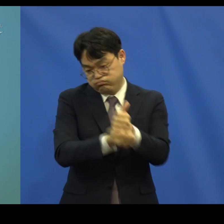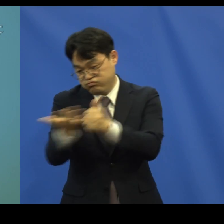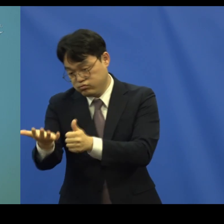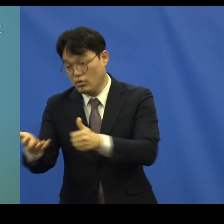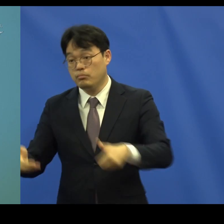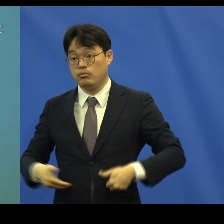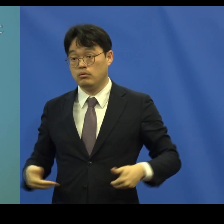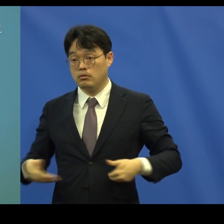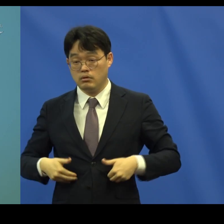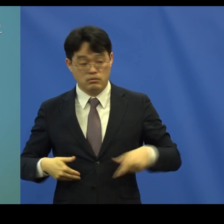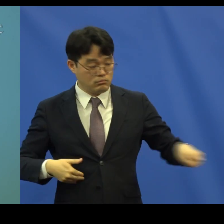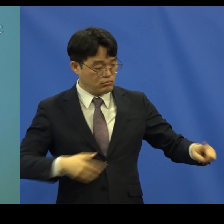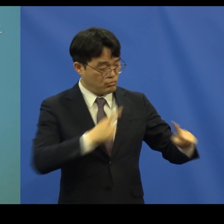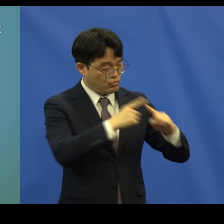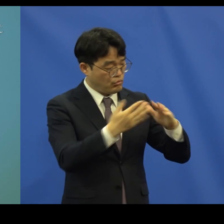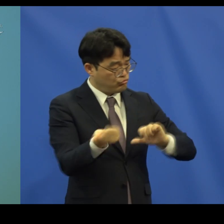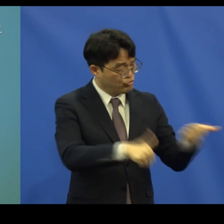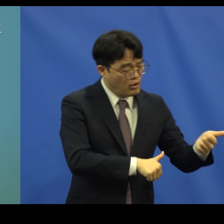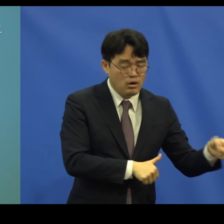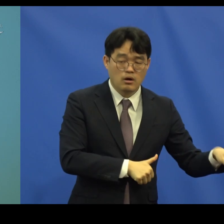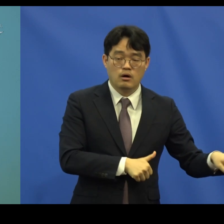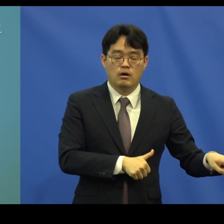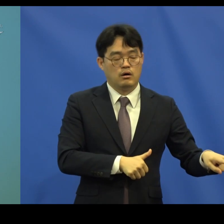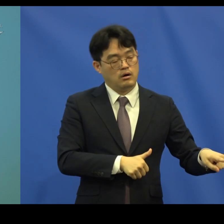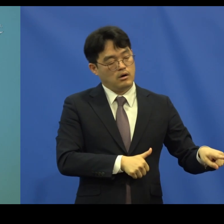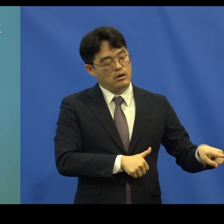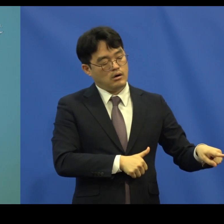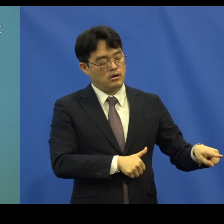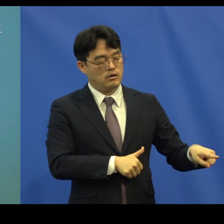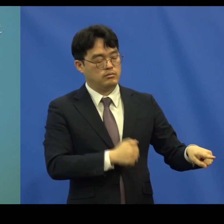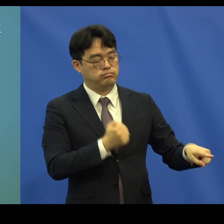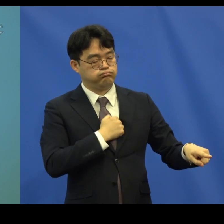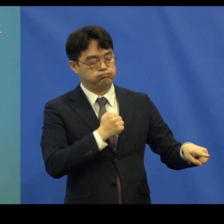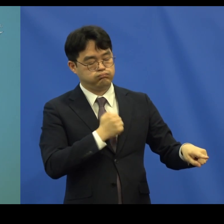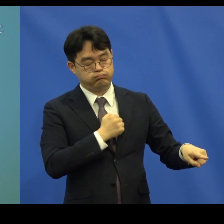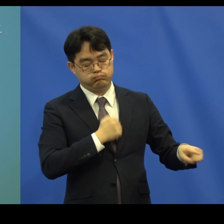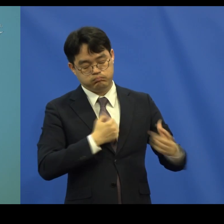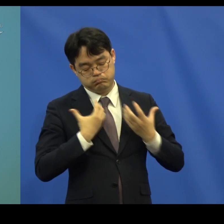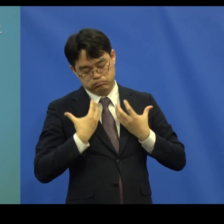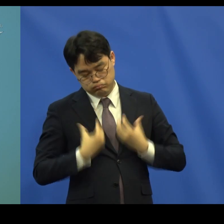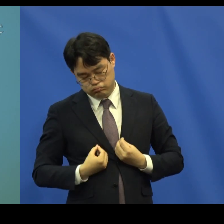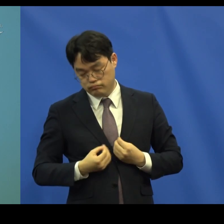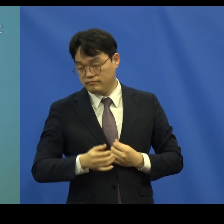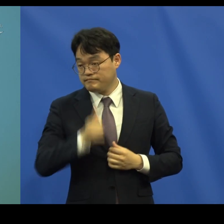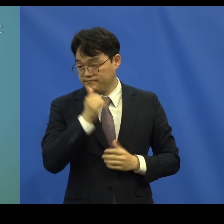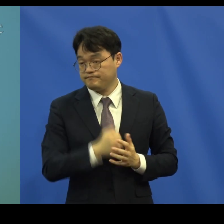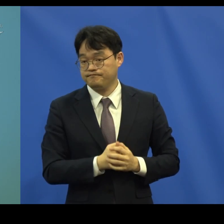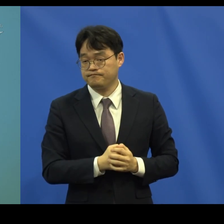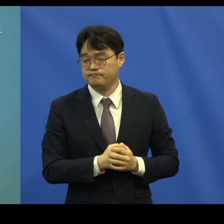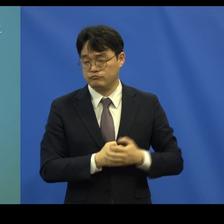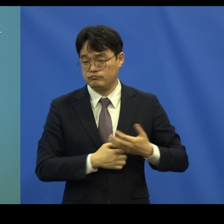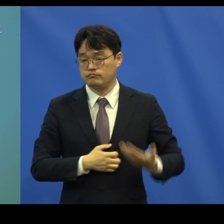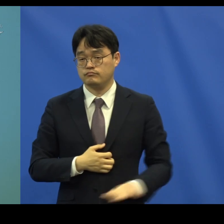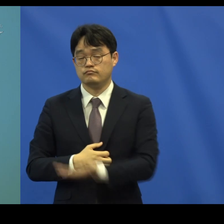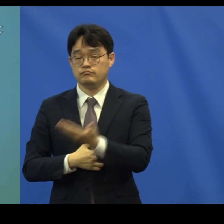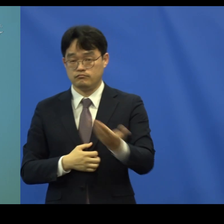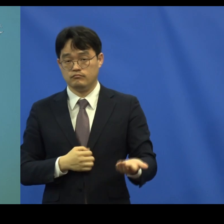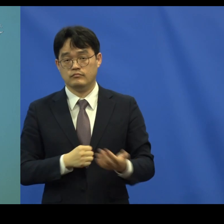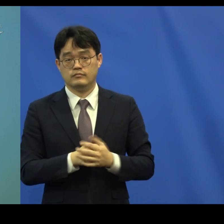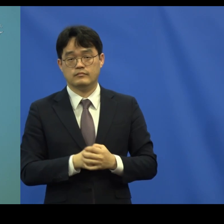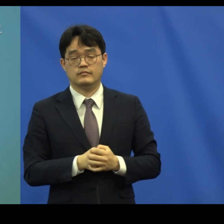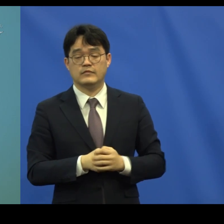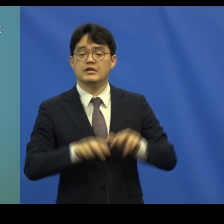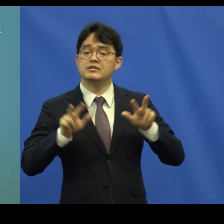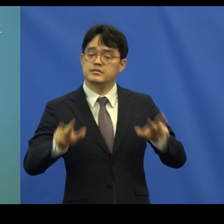안타까운 것은 2000년 전에 소아시아에서 일어났던 일이 지금도 일어납니다. 수많은 교회들이 문을 닫거나 미래에 곧 닫게 될 교회들이 많습니다.